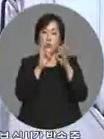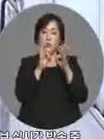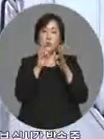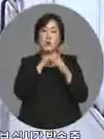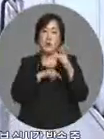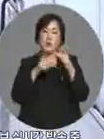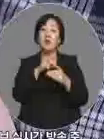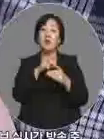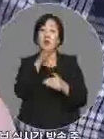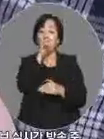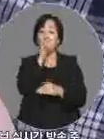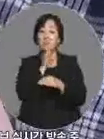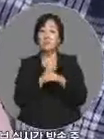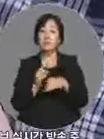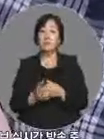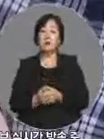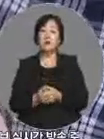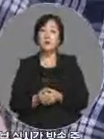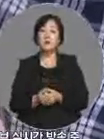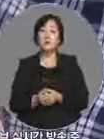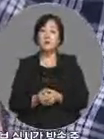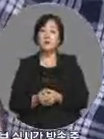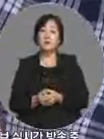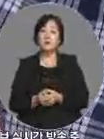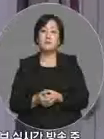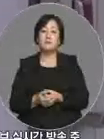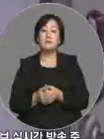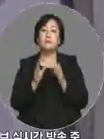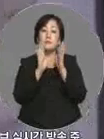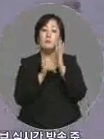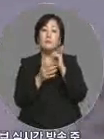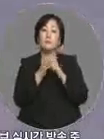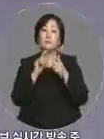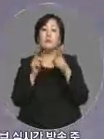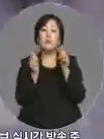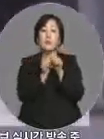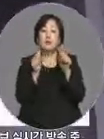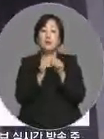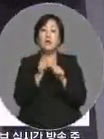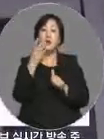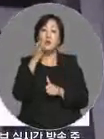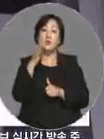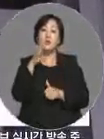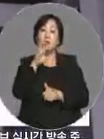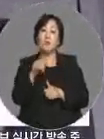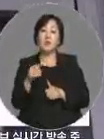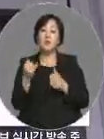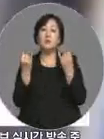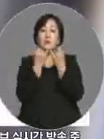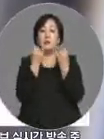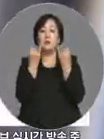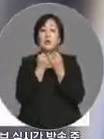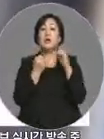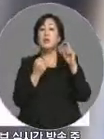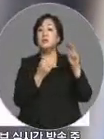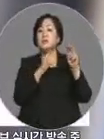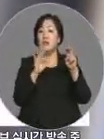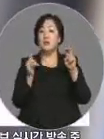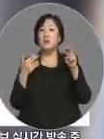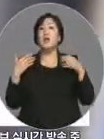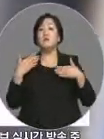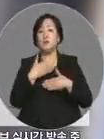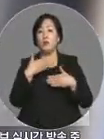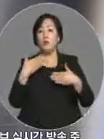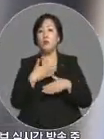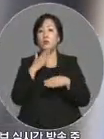내부를 어렵지 않게 촬영할 수 있는 겁니다. 당시 이 남성이 촬영하던 화장실 안에선 거주자인 20대 A씨가 샤워를